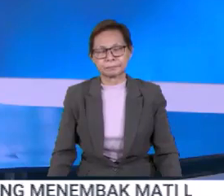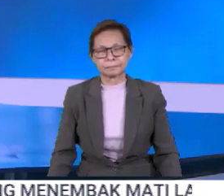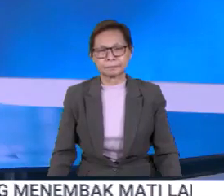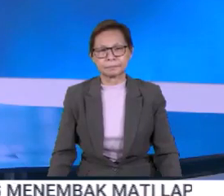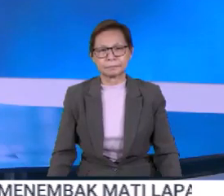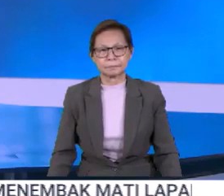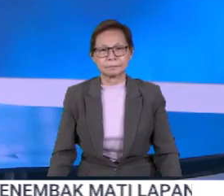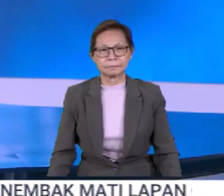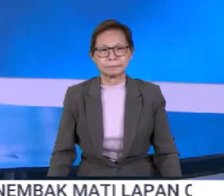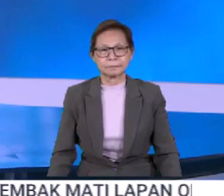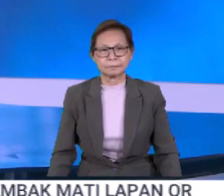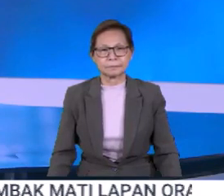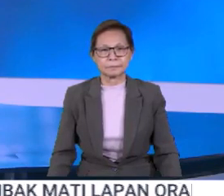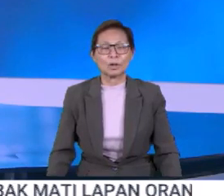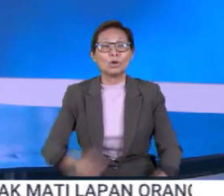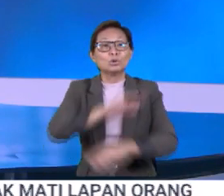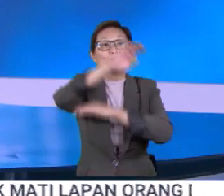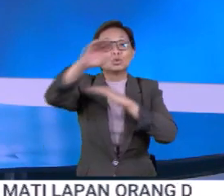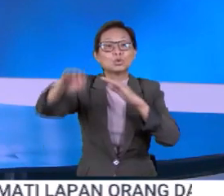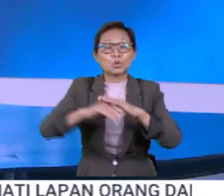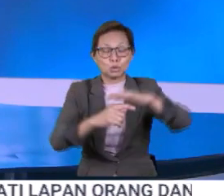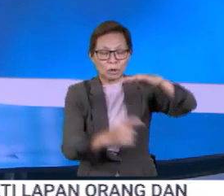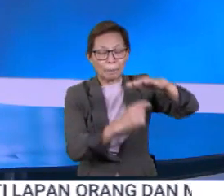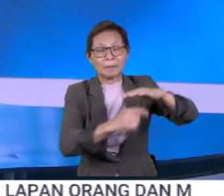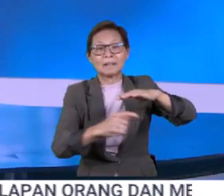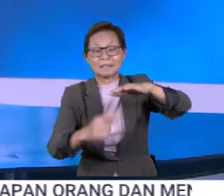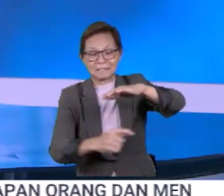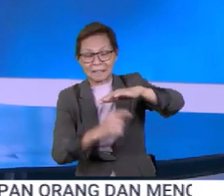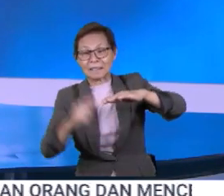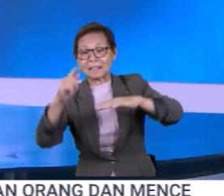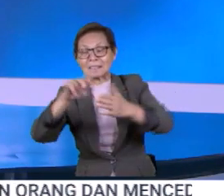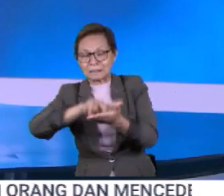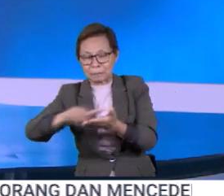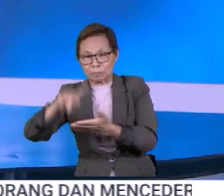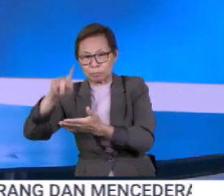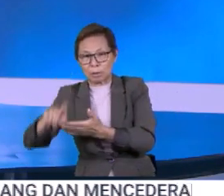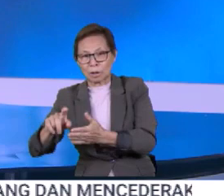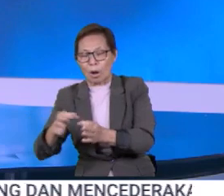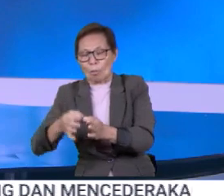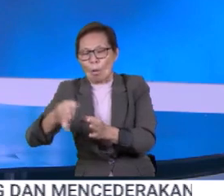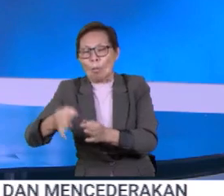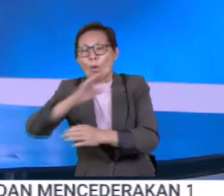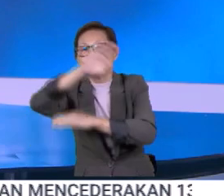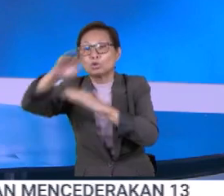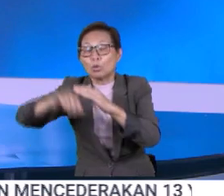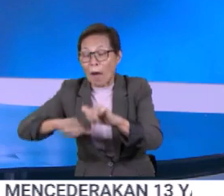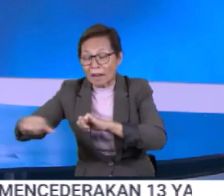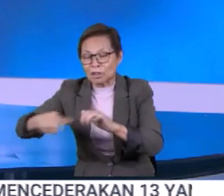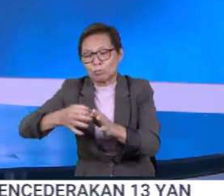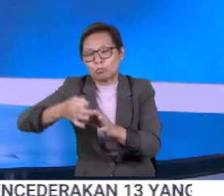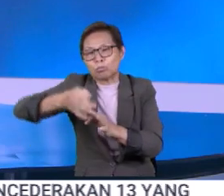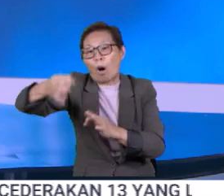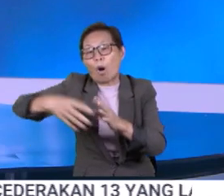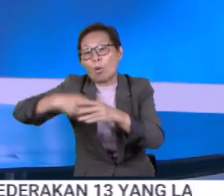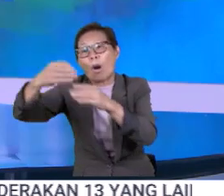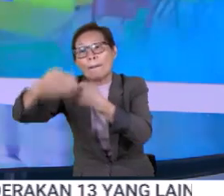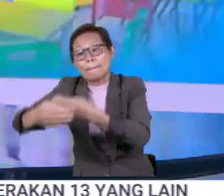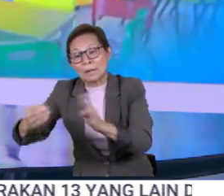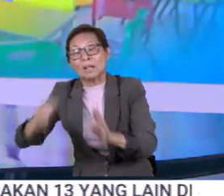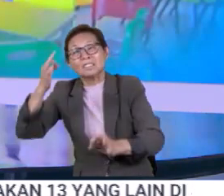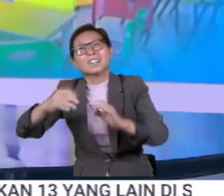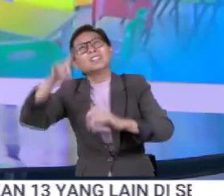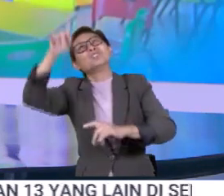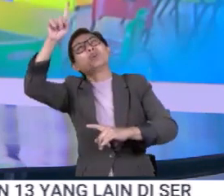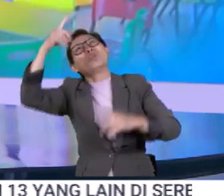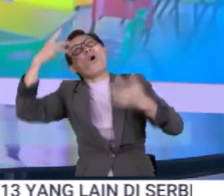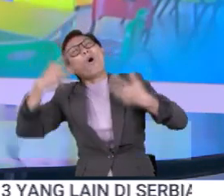dalam perkembangan sama semua tabikal dan tosca kemas perlu menangguhkan semua activity luar bidadaritas sekiranya cuaca